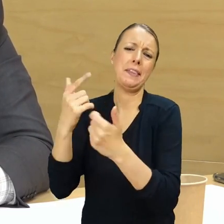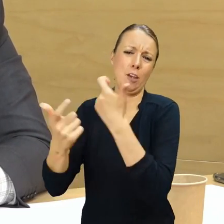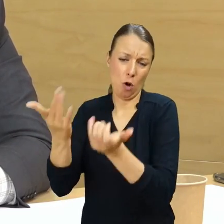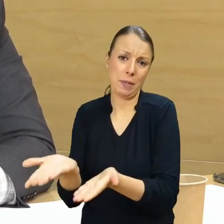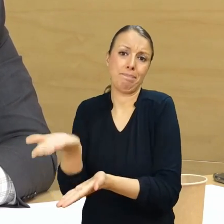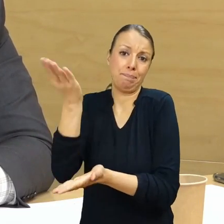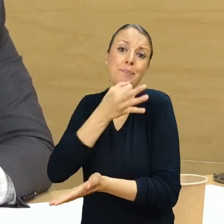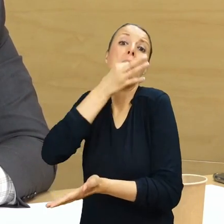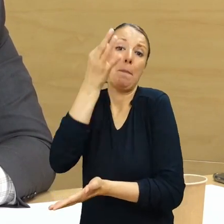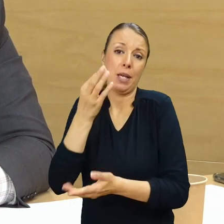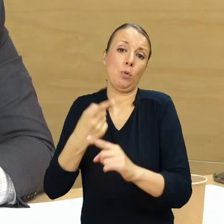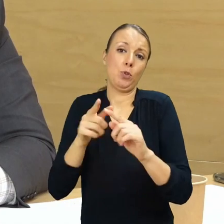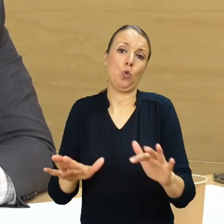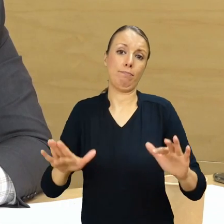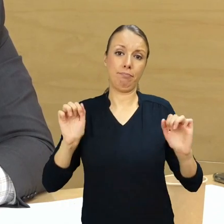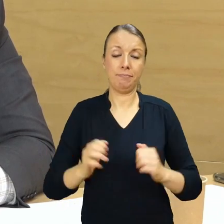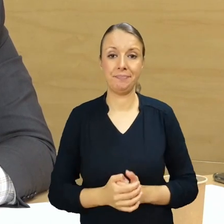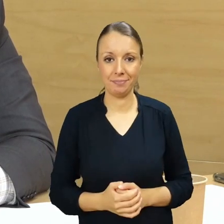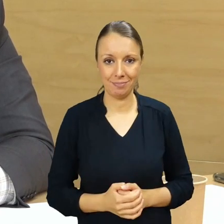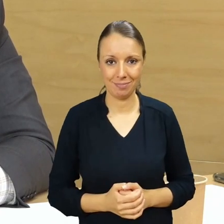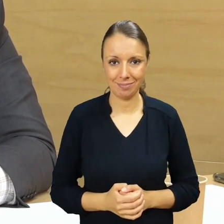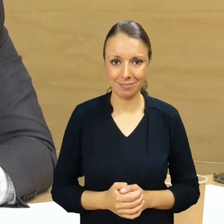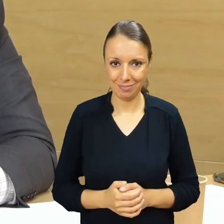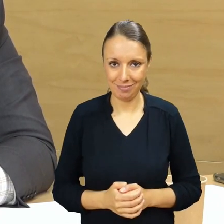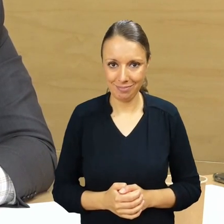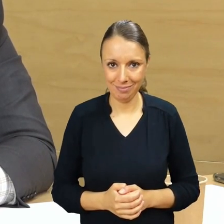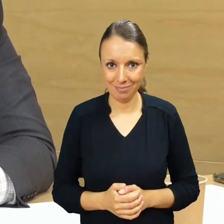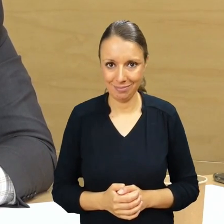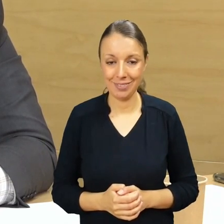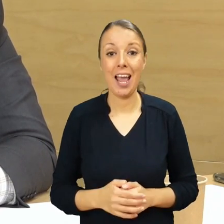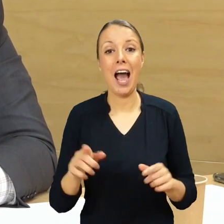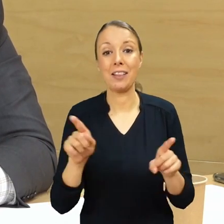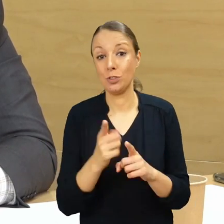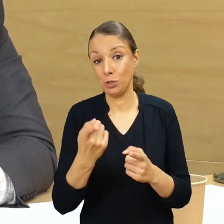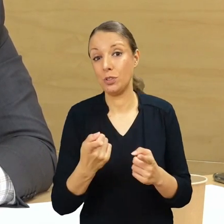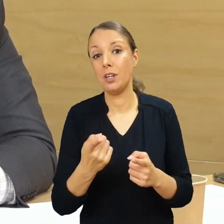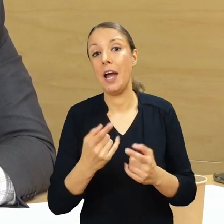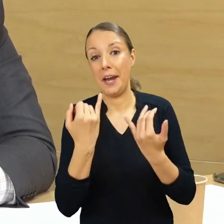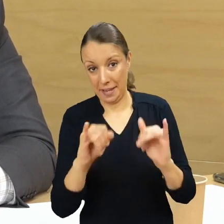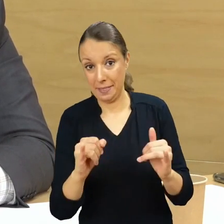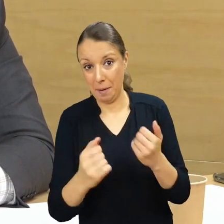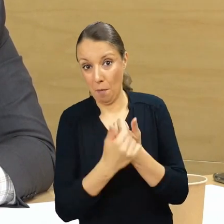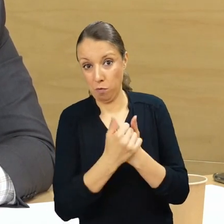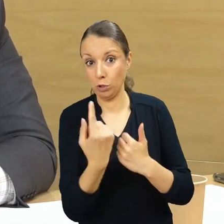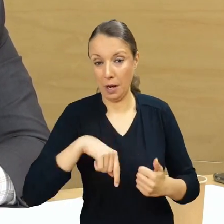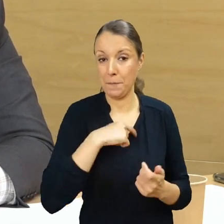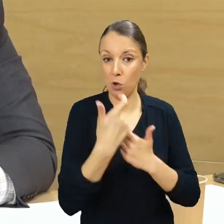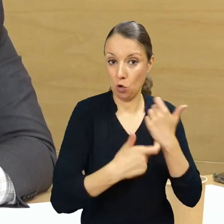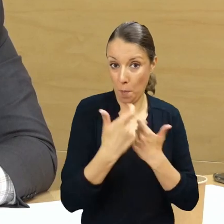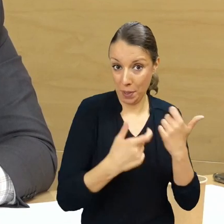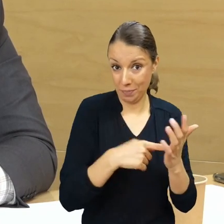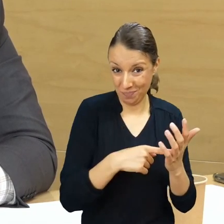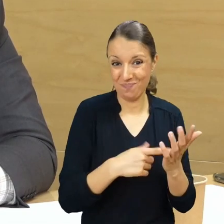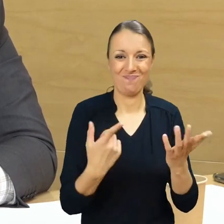Jeszcze jednym powodem, dla którego tej litygacji nie robimy, jest czas. Jest po prostu kryzys praworządności, powoduje, że